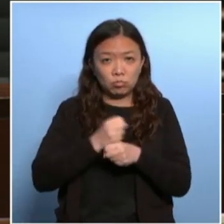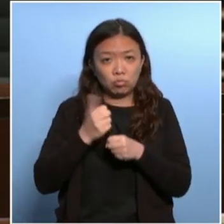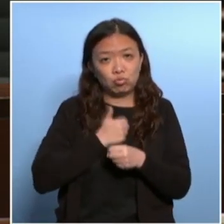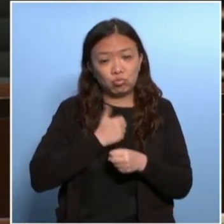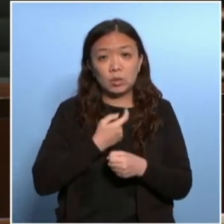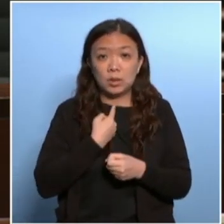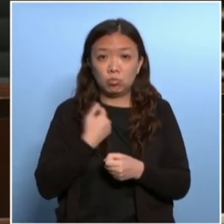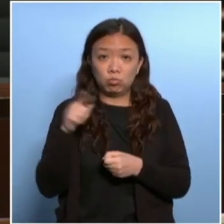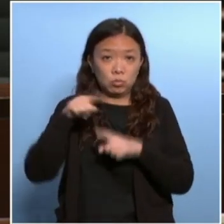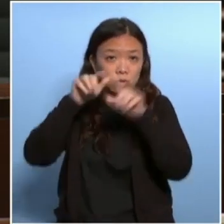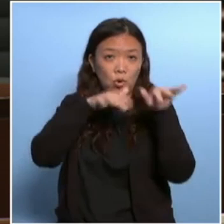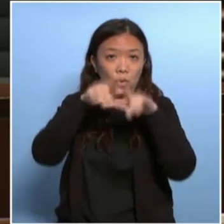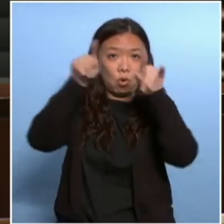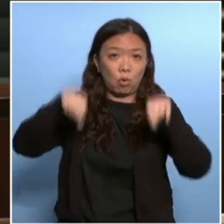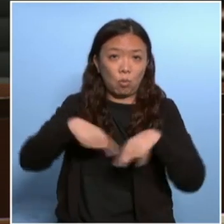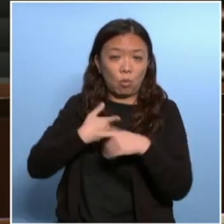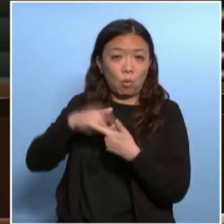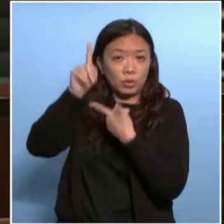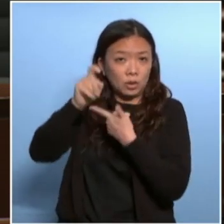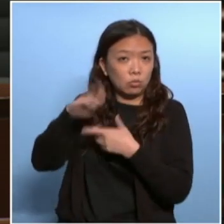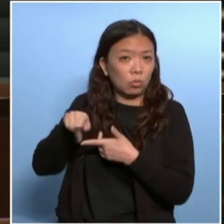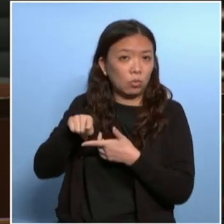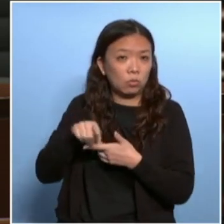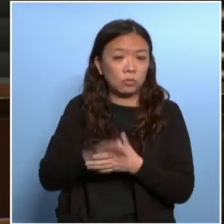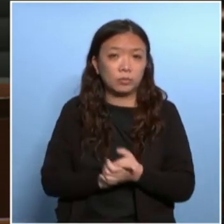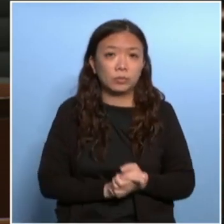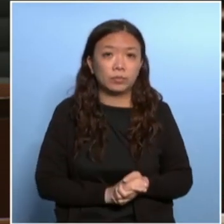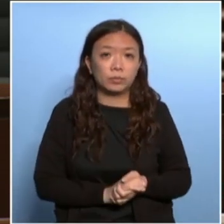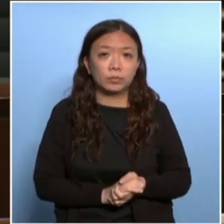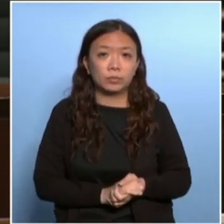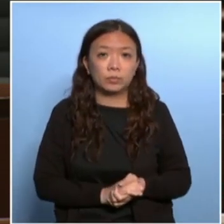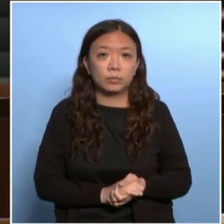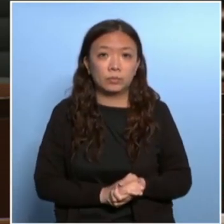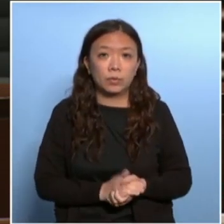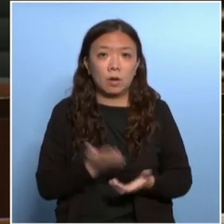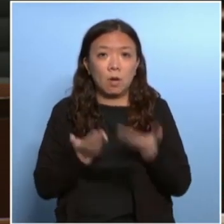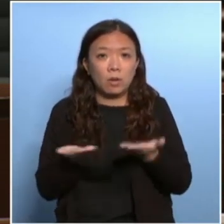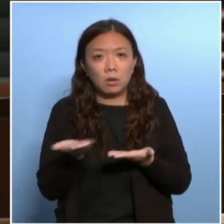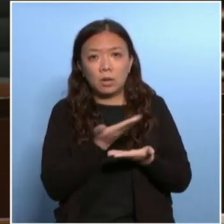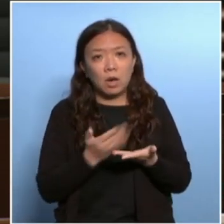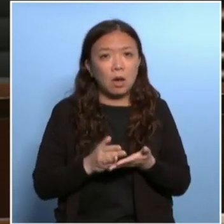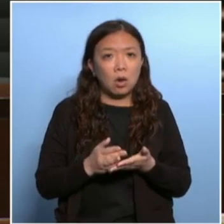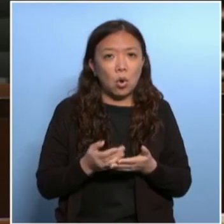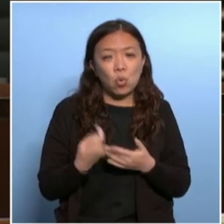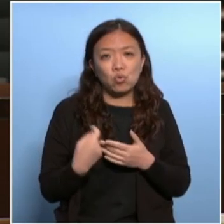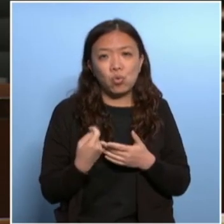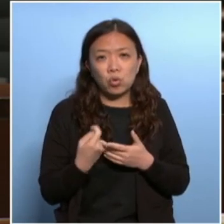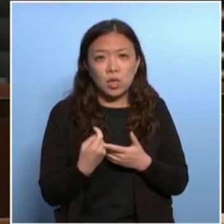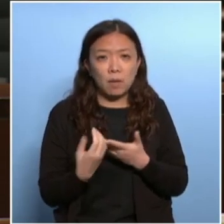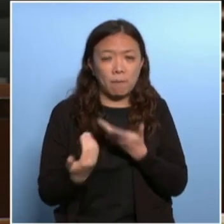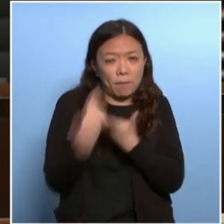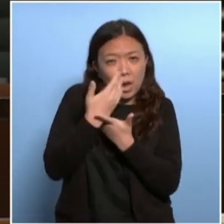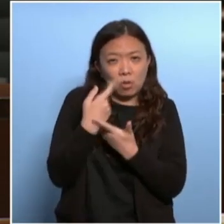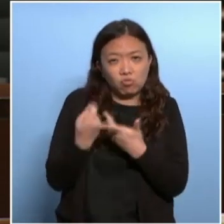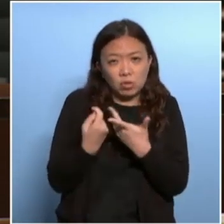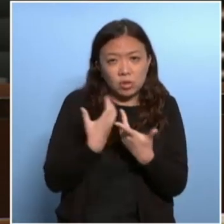我自己睇影咗嘅。即係我覺得咁好老實，即係可能大家有啲玻璃心唔緊要，但係我哋講出嚟呢